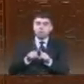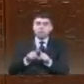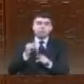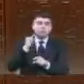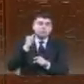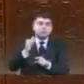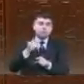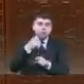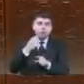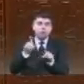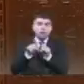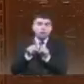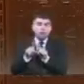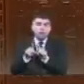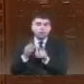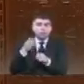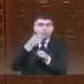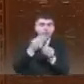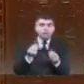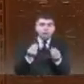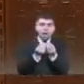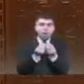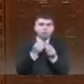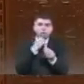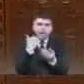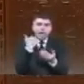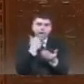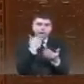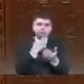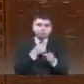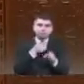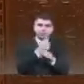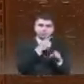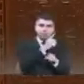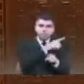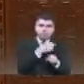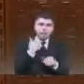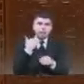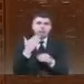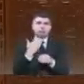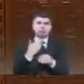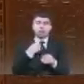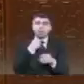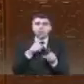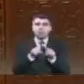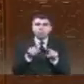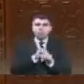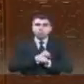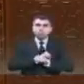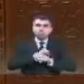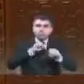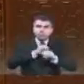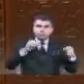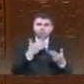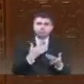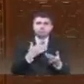إياكم الحياز في هذا الطريق هذا إذا لم يكن فقط للتطرف والكراهية هناك